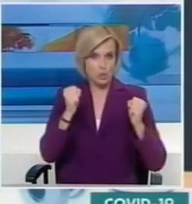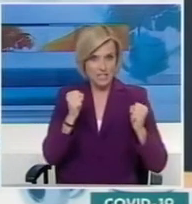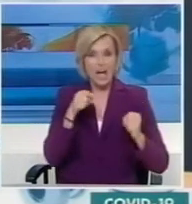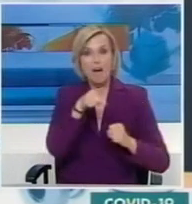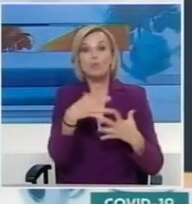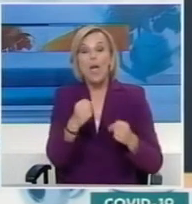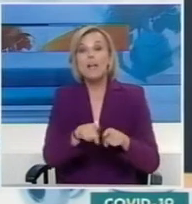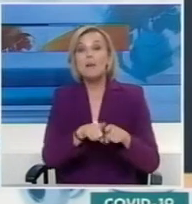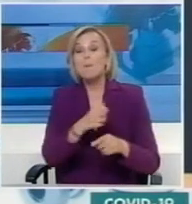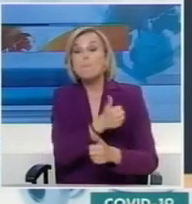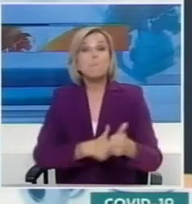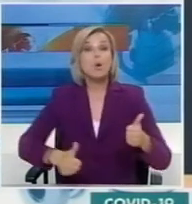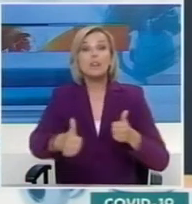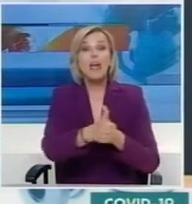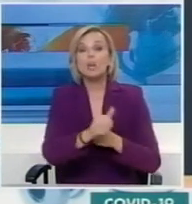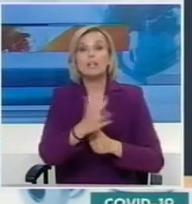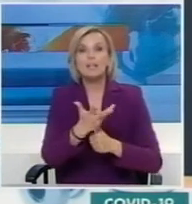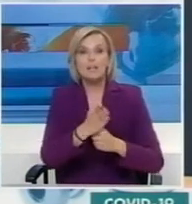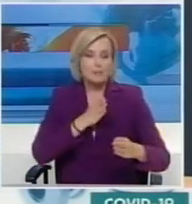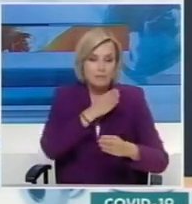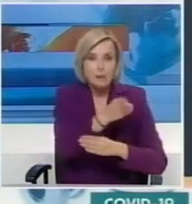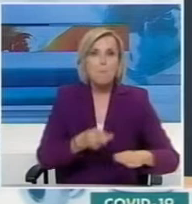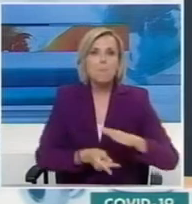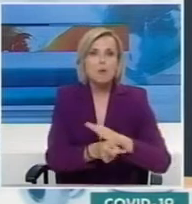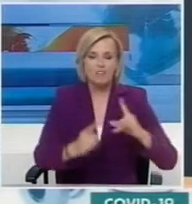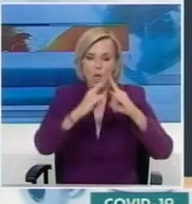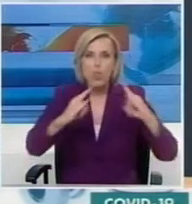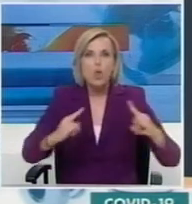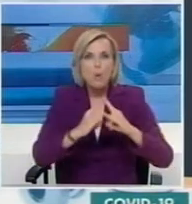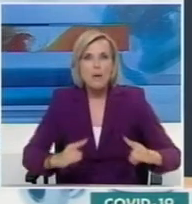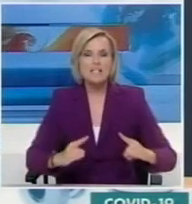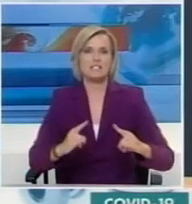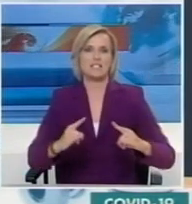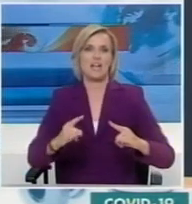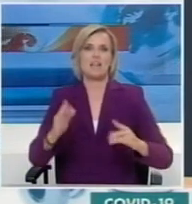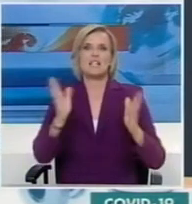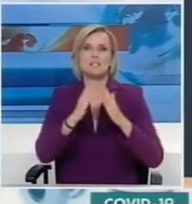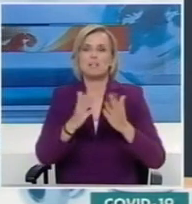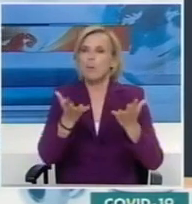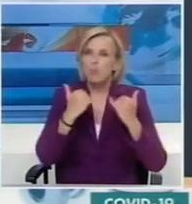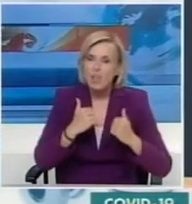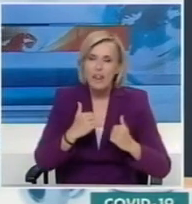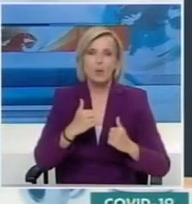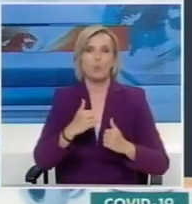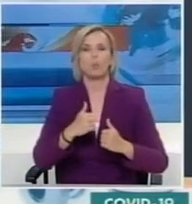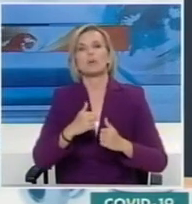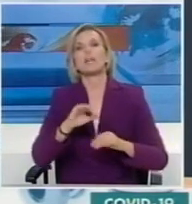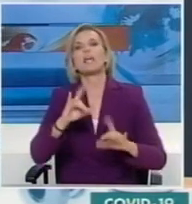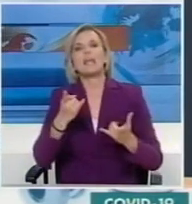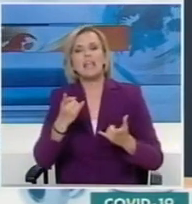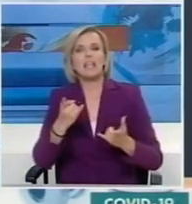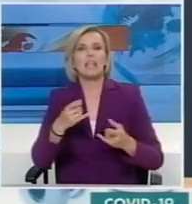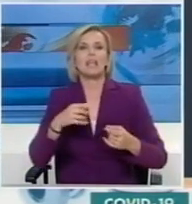δομές με απόλυτη προτεραιότητα τις ευπαθείς ομάδες του πληθυσμού, όπως δομές αστέγων, κέντρα ημέρας ή υπνοτήρια